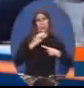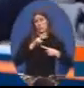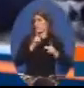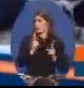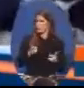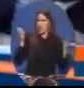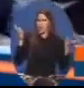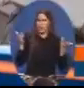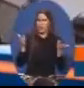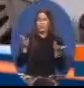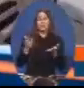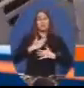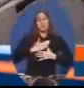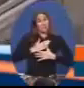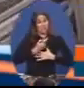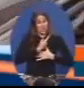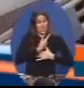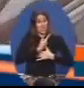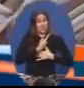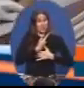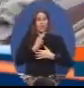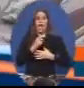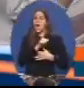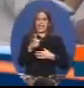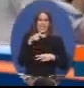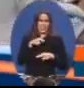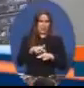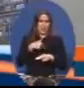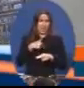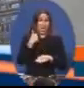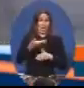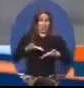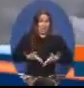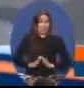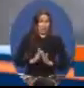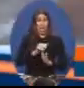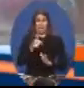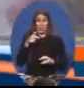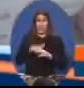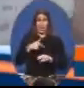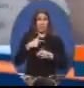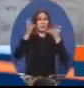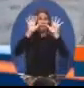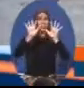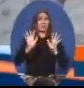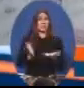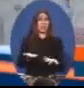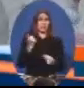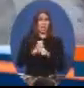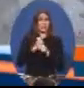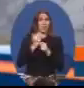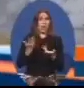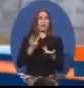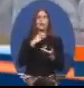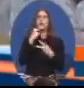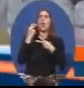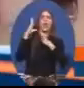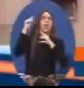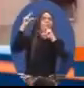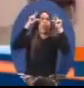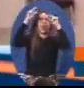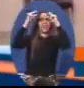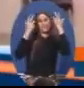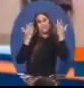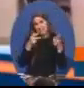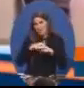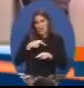יותר. ולי באופן אישי, הדבר שהכי הפריע לאחר שאני ילדתי, הייתה הטלוויזיה שפעלה ובקולי קולות.